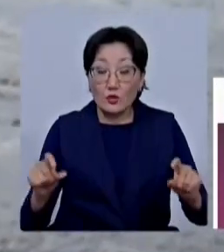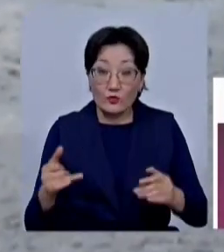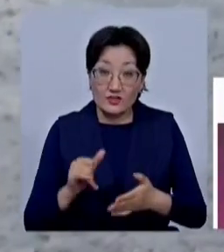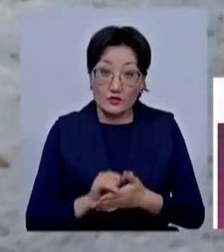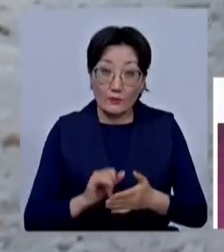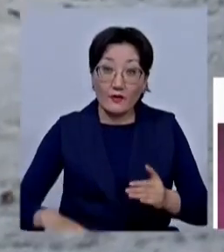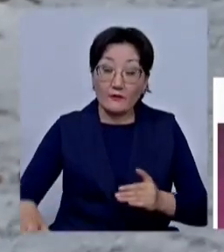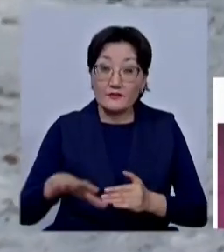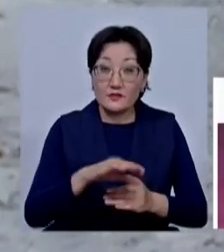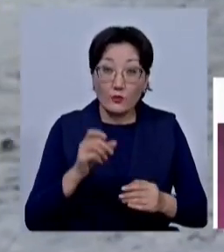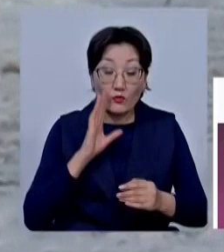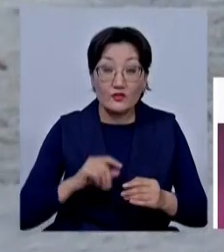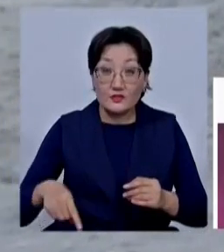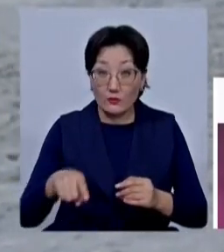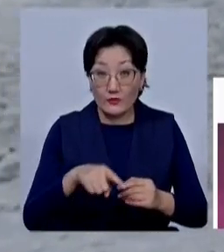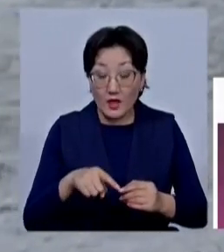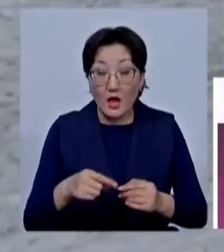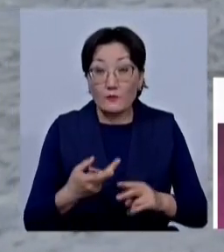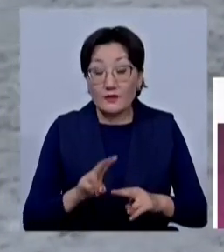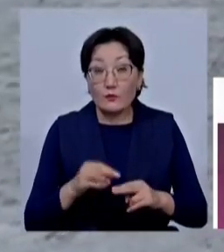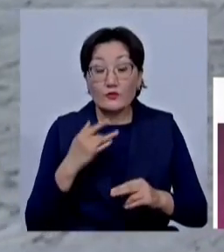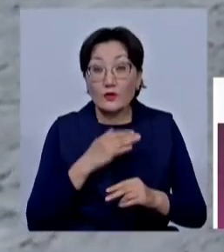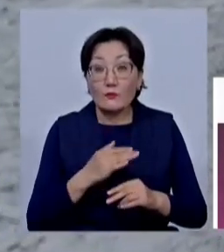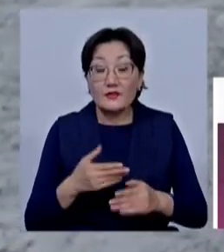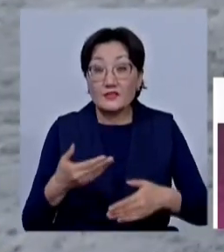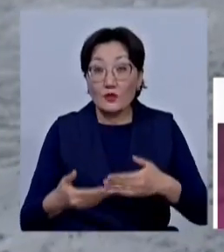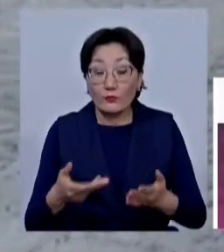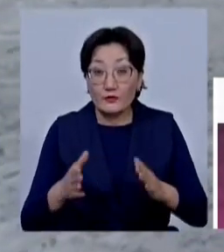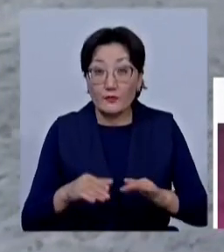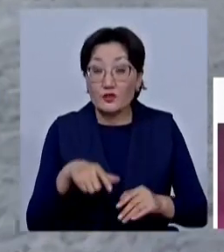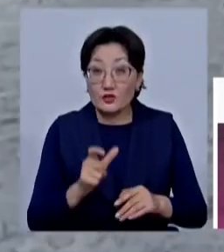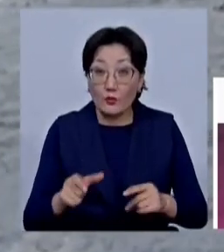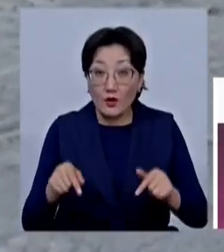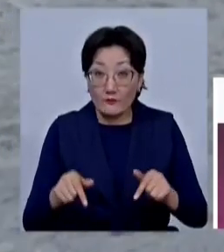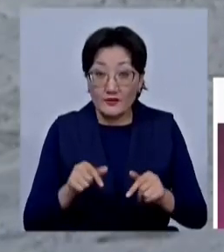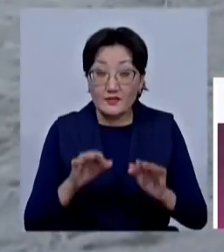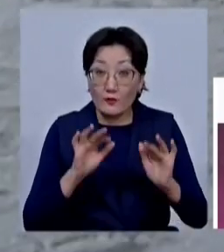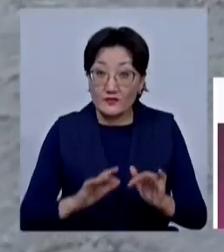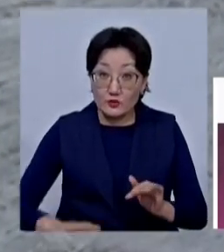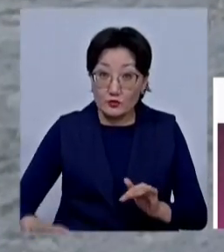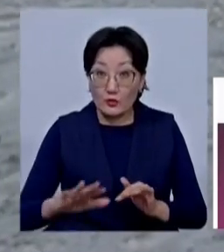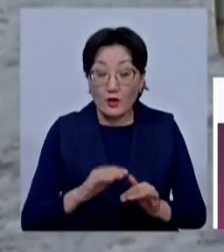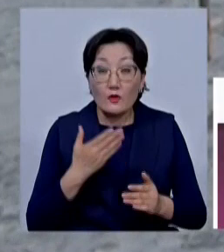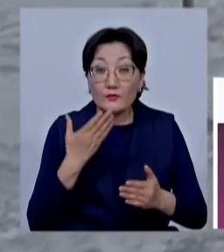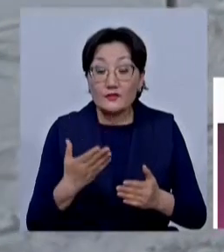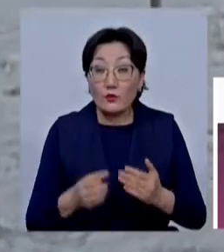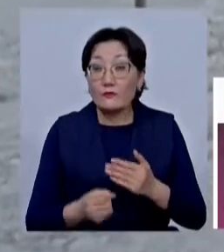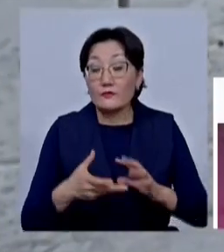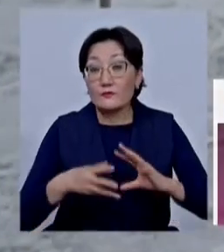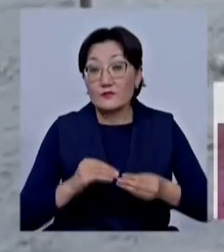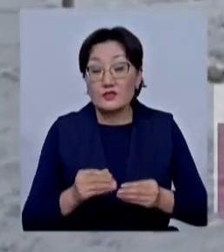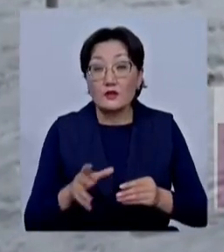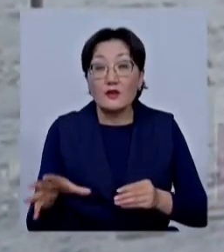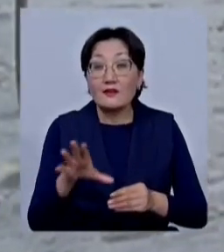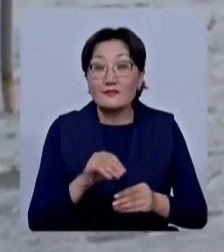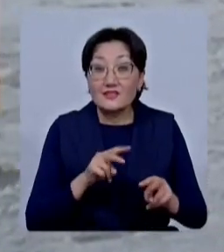установлены вокруг всего озера. Однако, судя по многочисленным следам, оставленным людьми на заснеженном водоеме, напрашивается вывод, что далеко